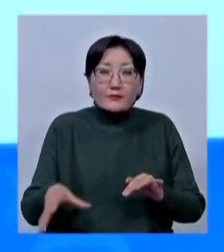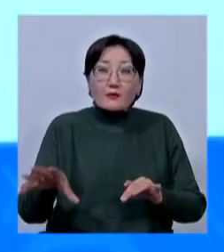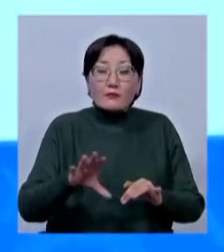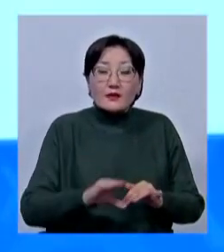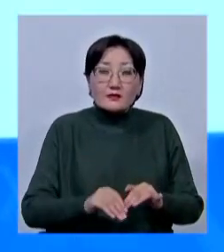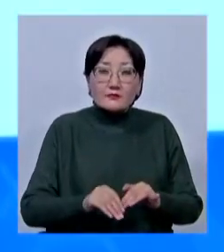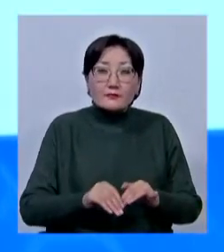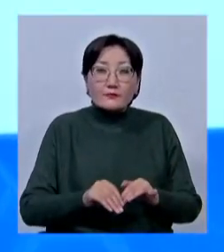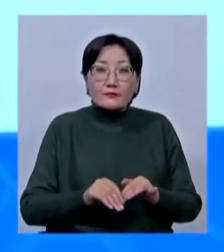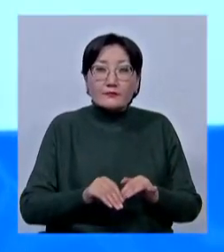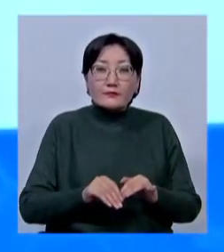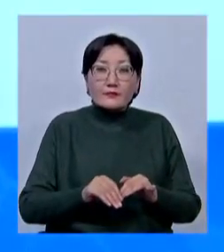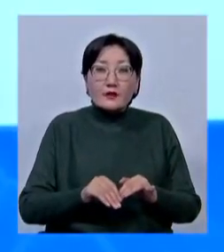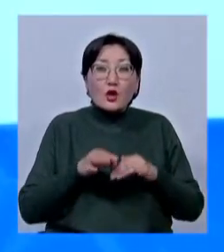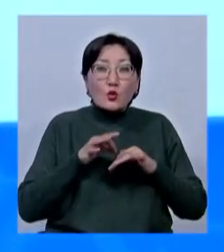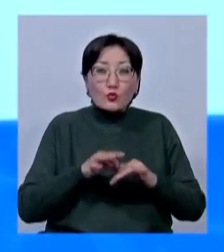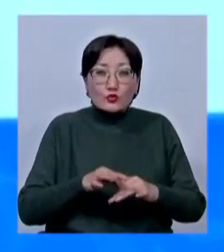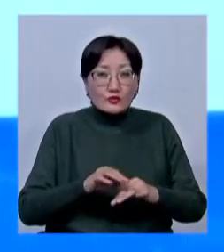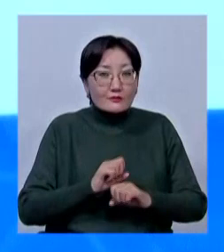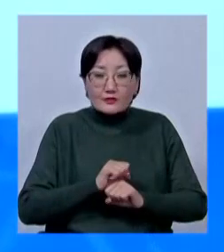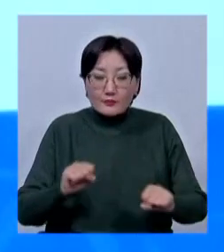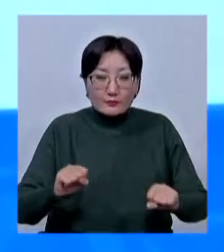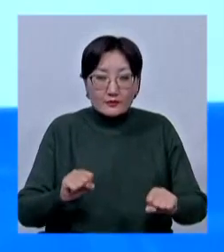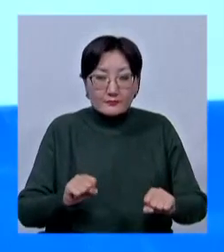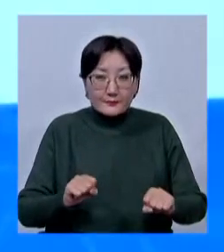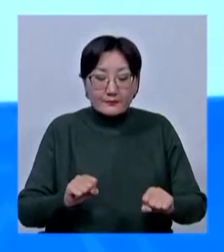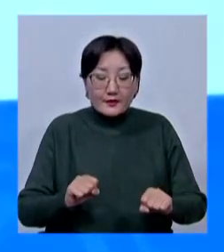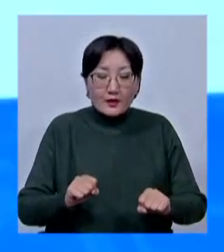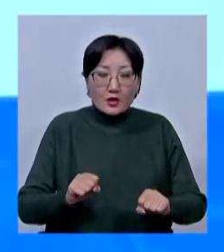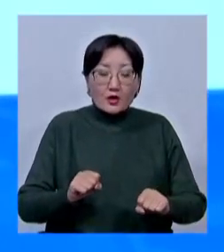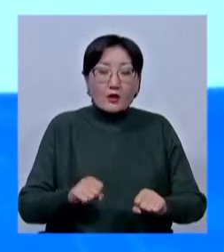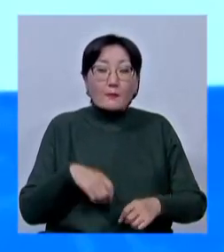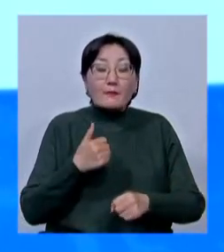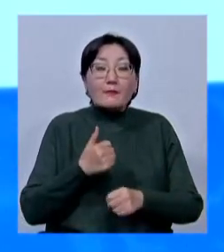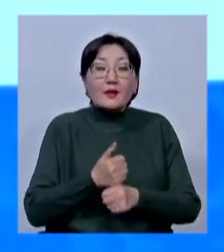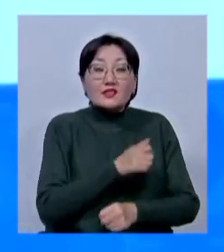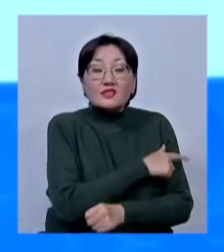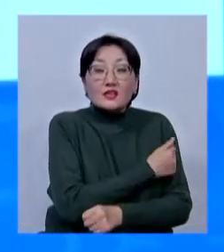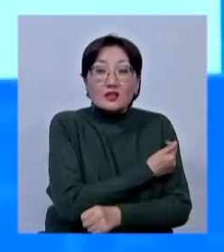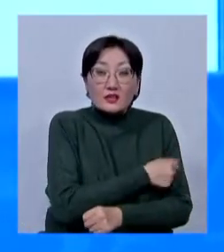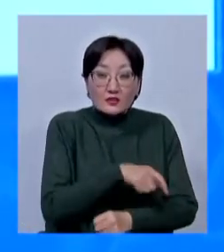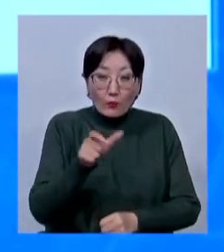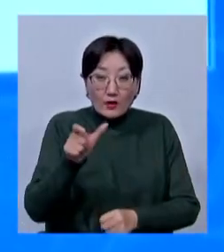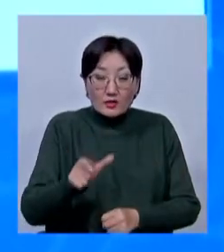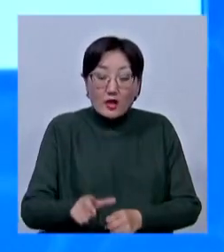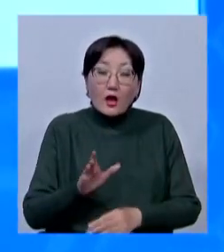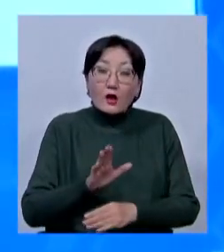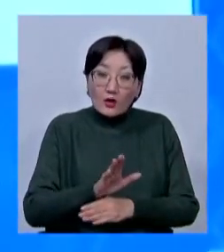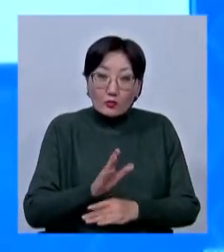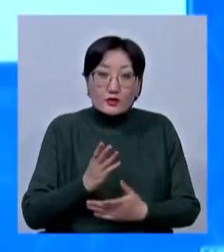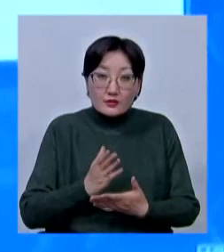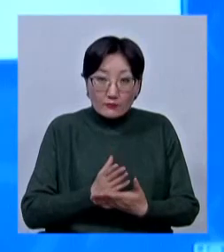бәрі өткізуге тыйым салынады. Оған бас дәрігердің, бас санитарлық дәрігердің де қаулысы